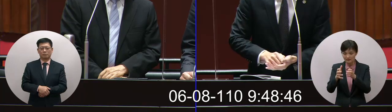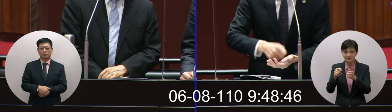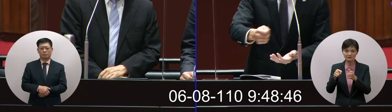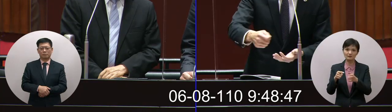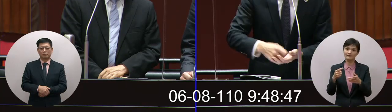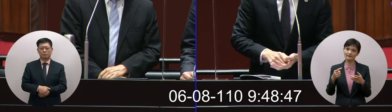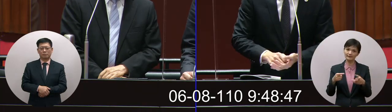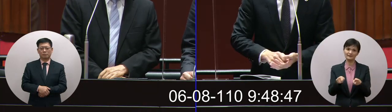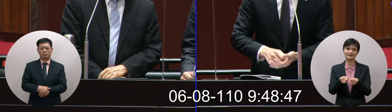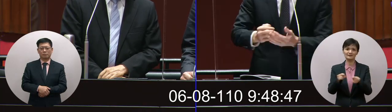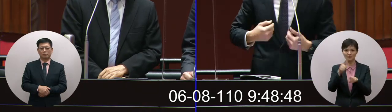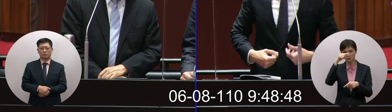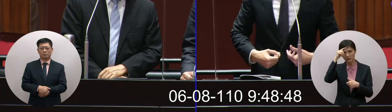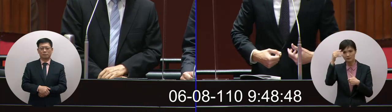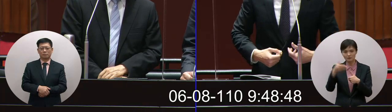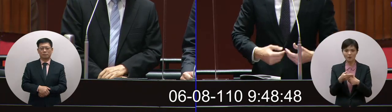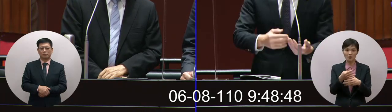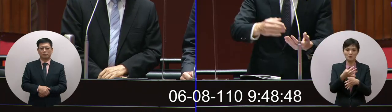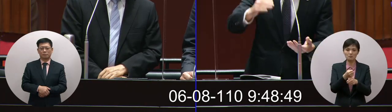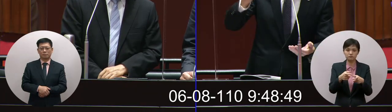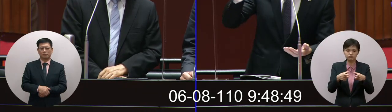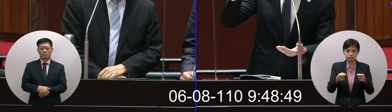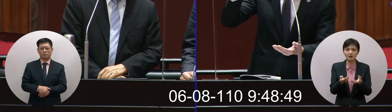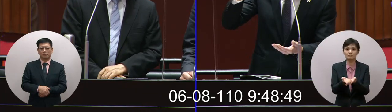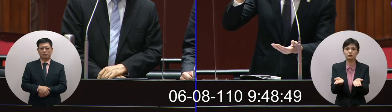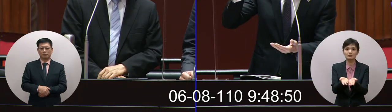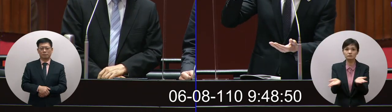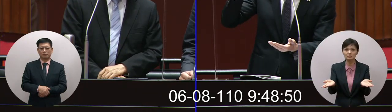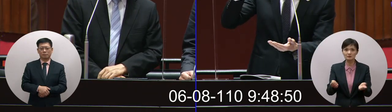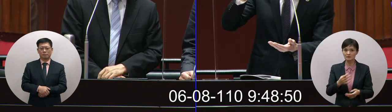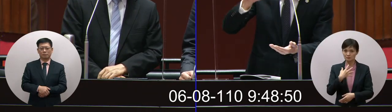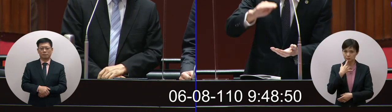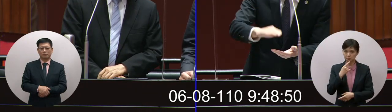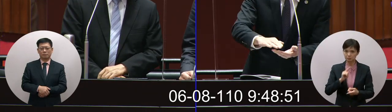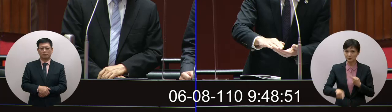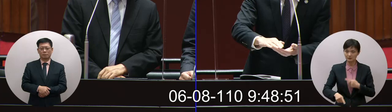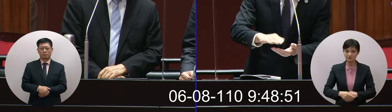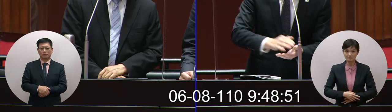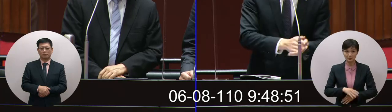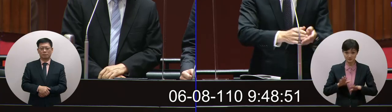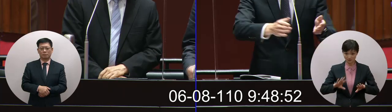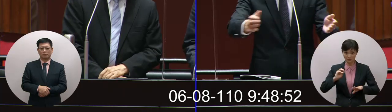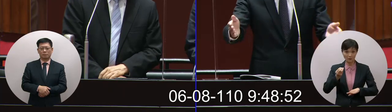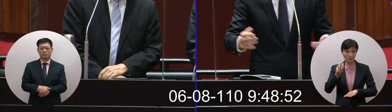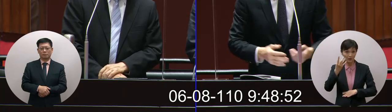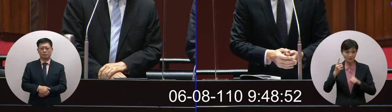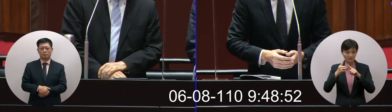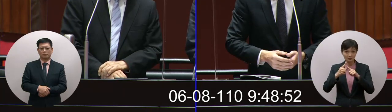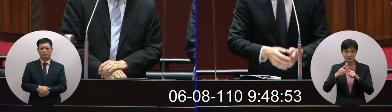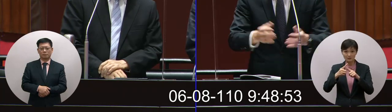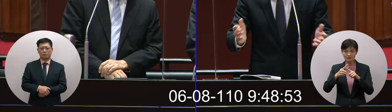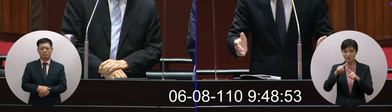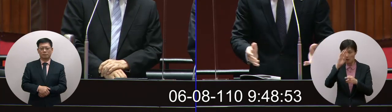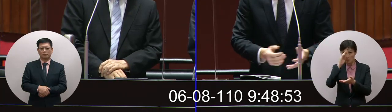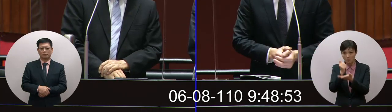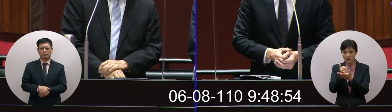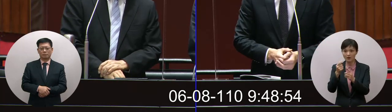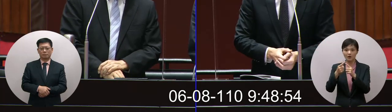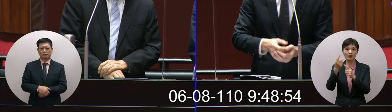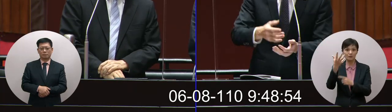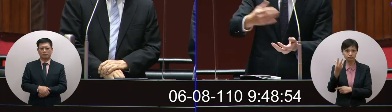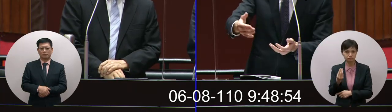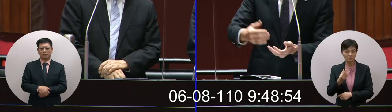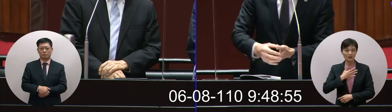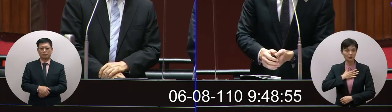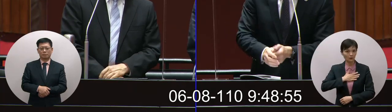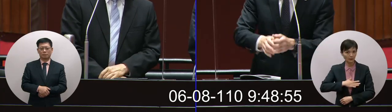这个挂号牌啦，号码牌啊。到今仔日也是安尼，是好加再讲即马放假的这个疫情已经降落来，所以讲无排队排到落落长。但是到即马也是无这